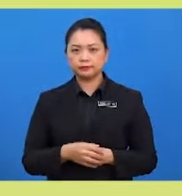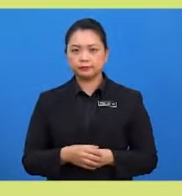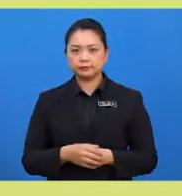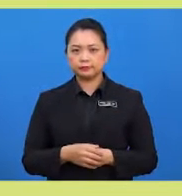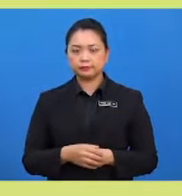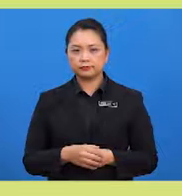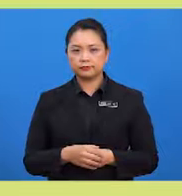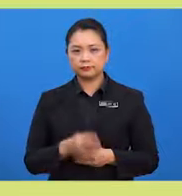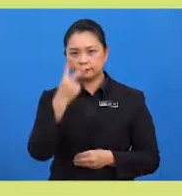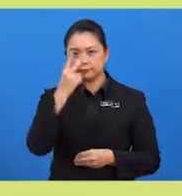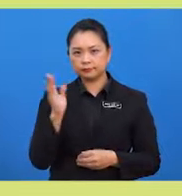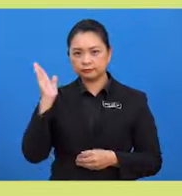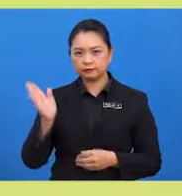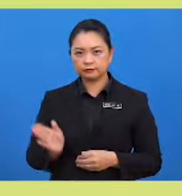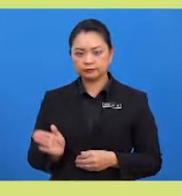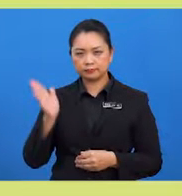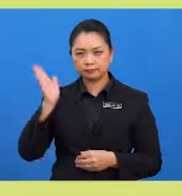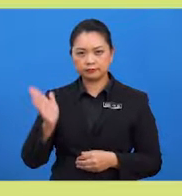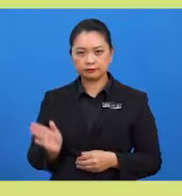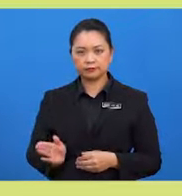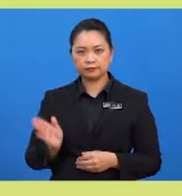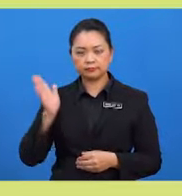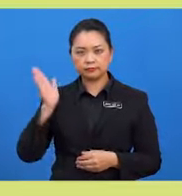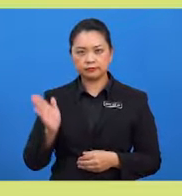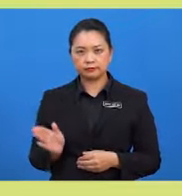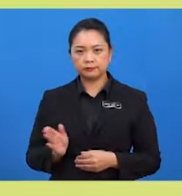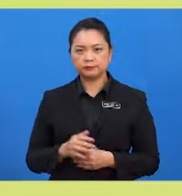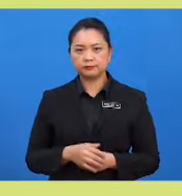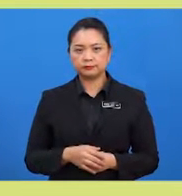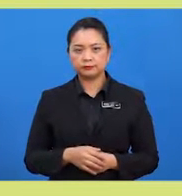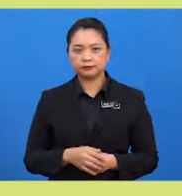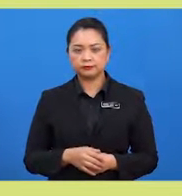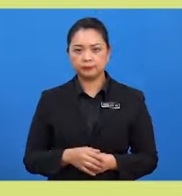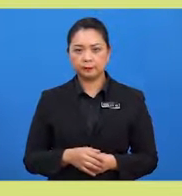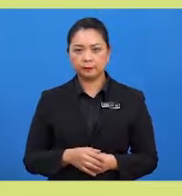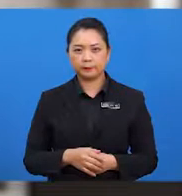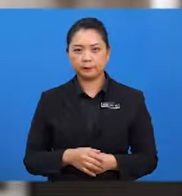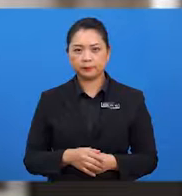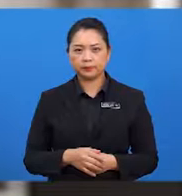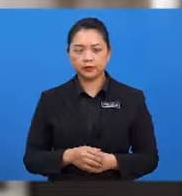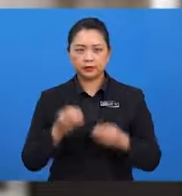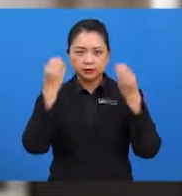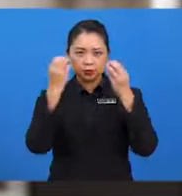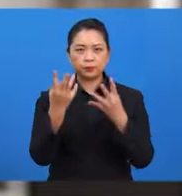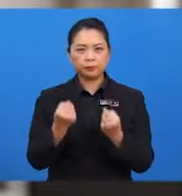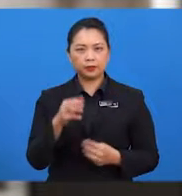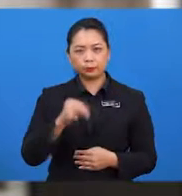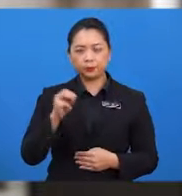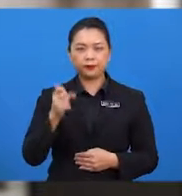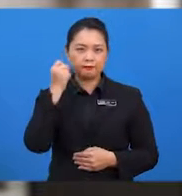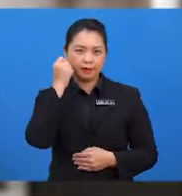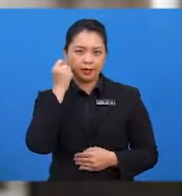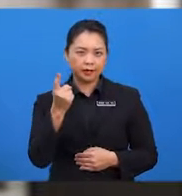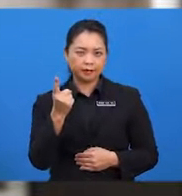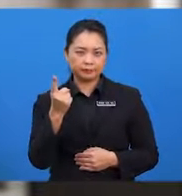belian tolak inventory akhir dan kita akan dapat kos jualan. Cikgu nak murid-murid